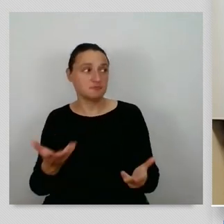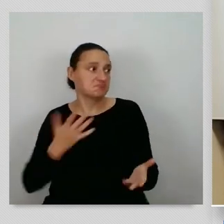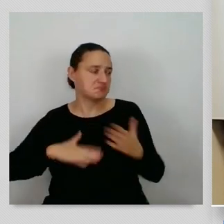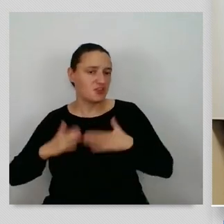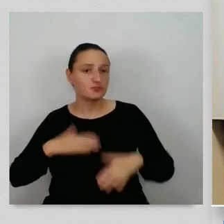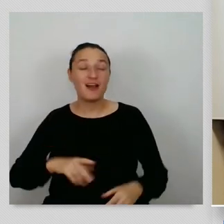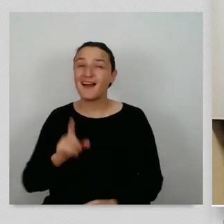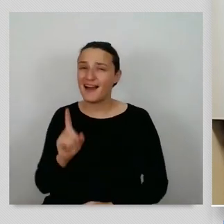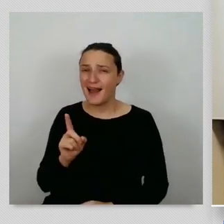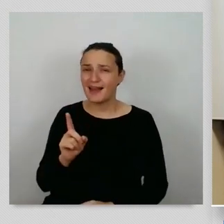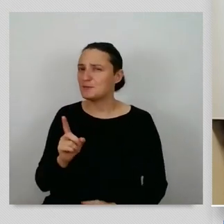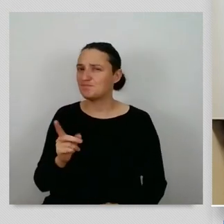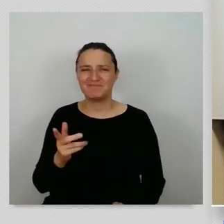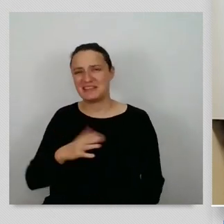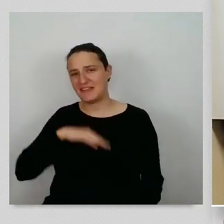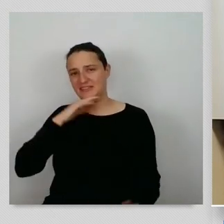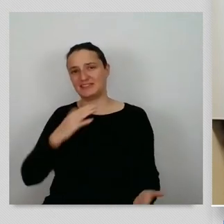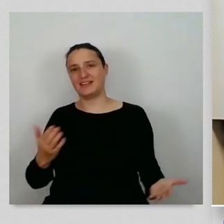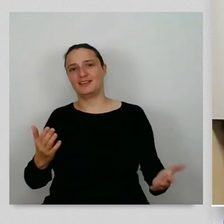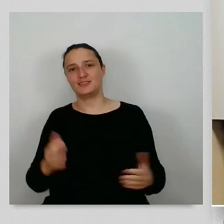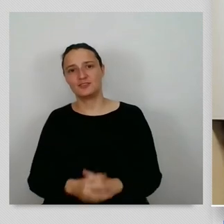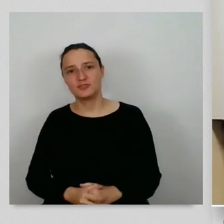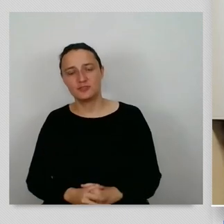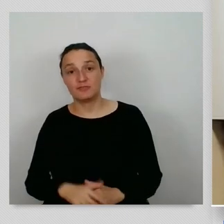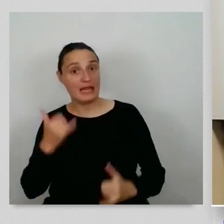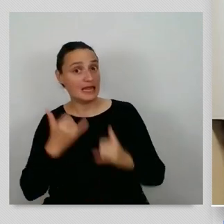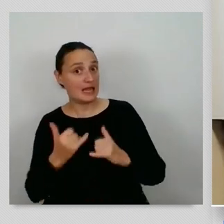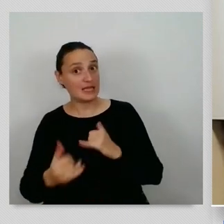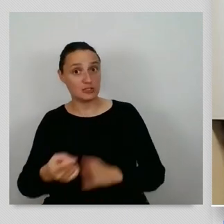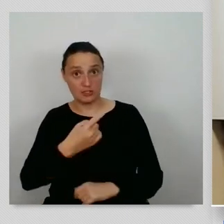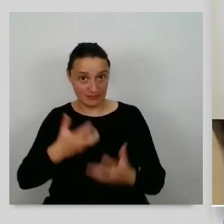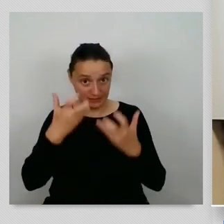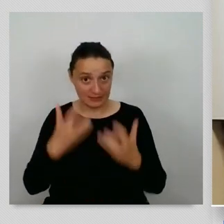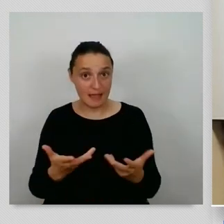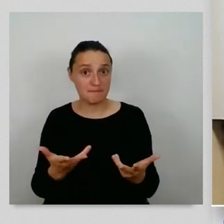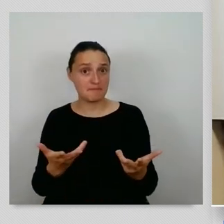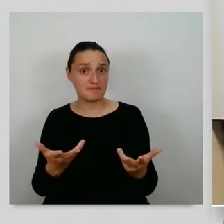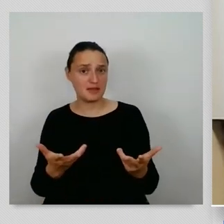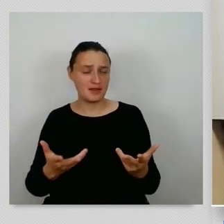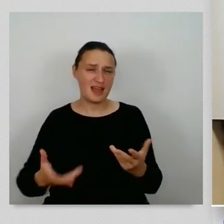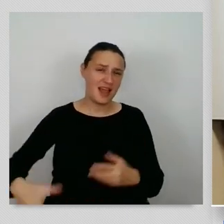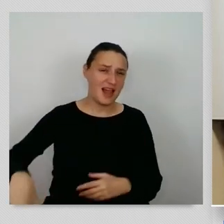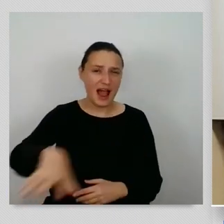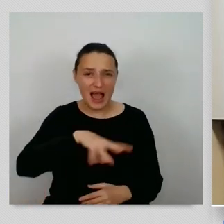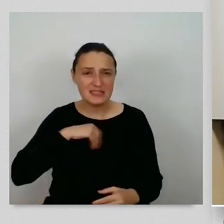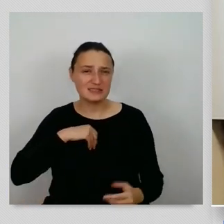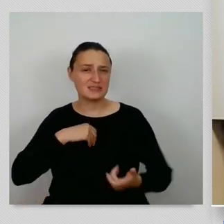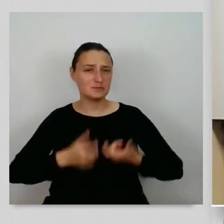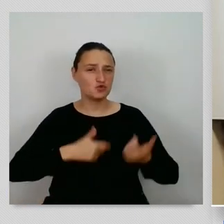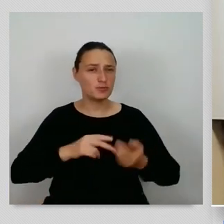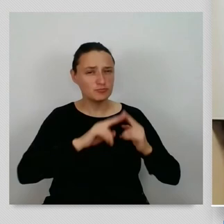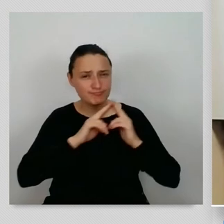Ale to nie wystarczy, tak? Bo jeśli chcemy mówić, jeśli chcemy zbudować taki